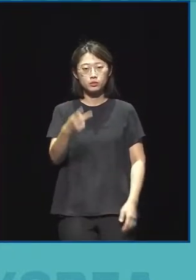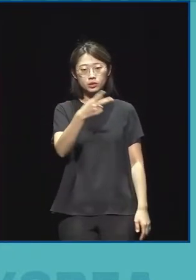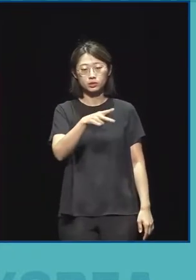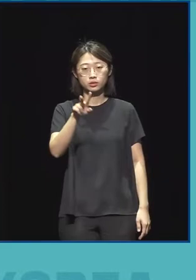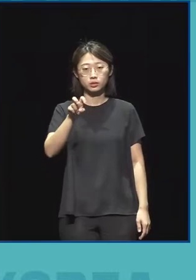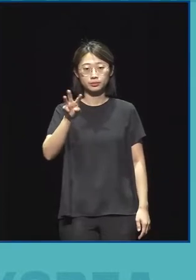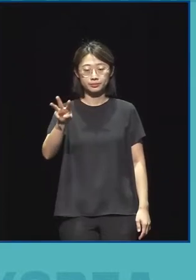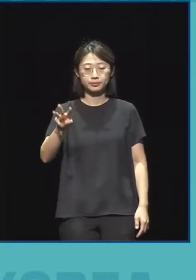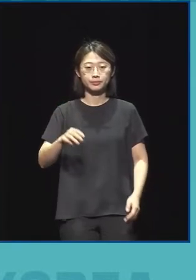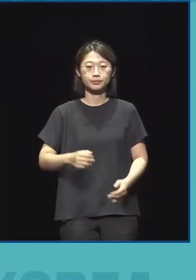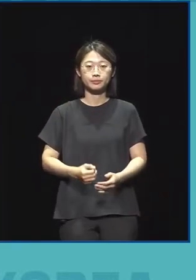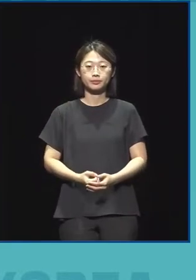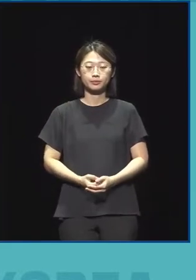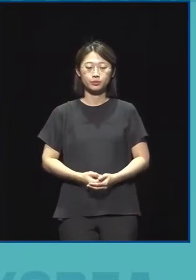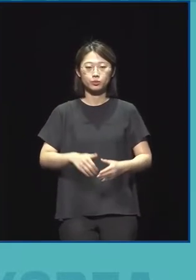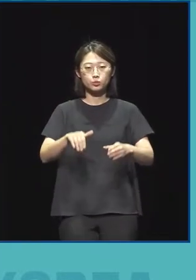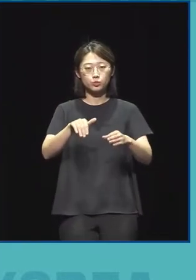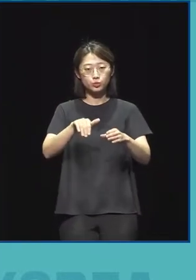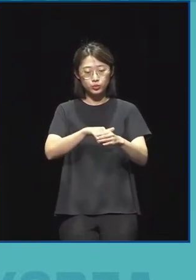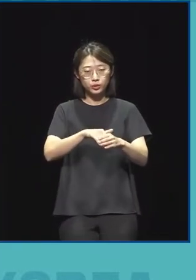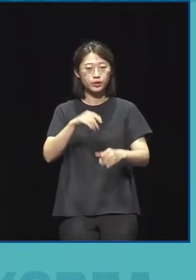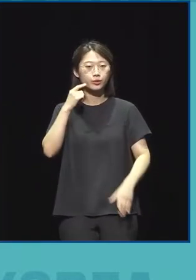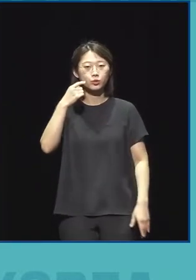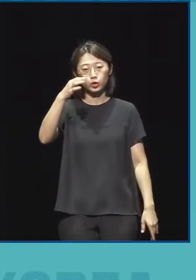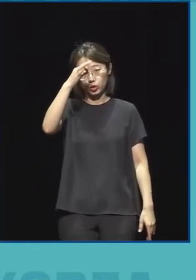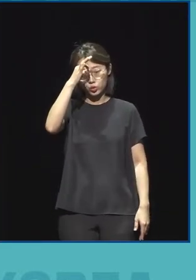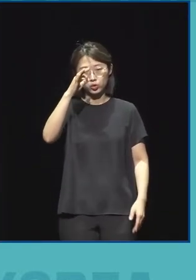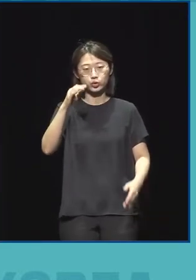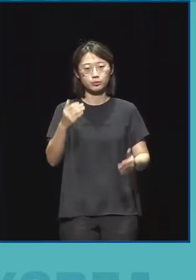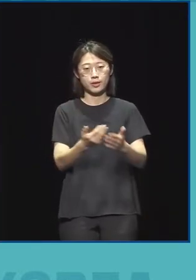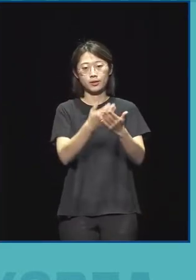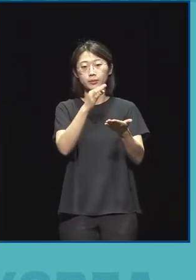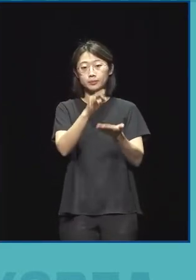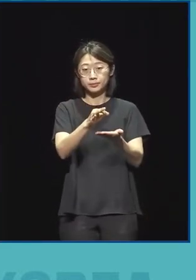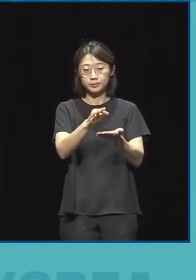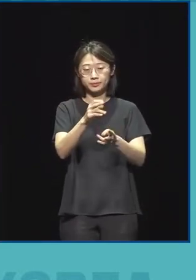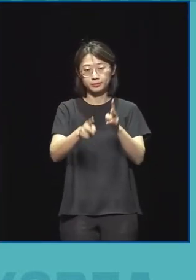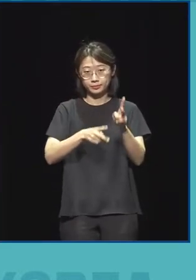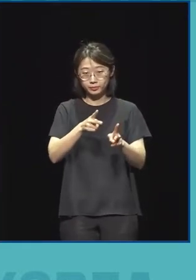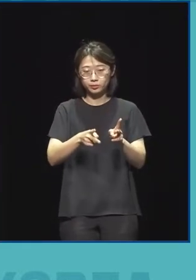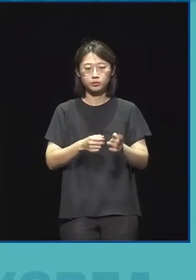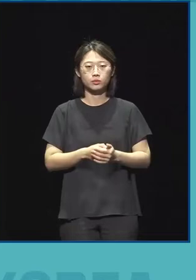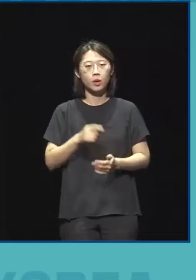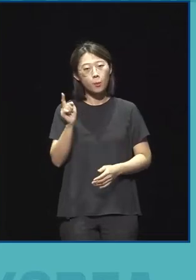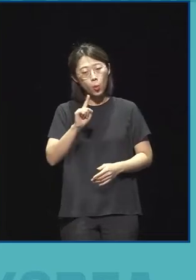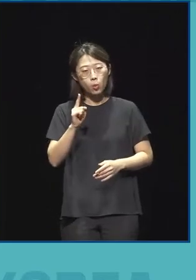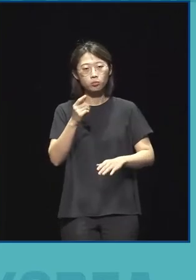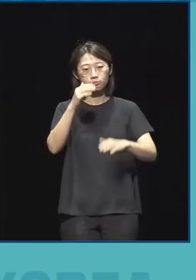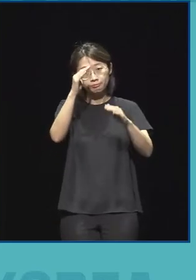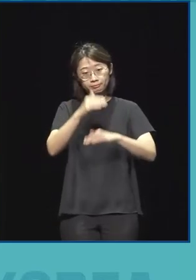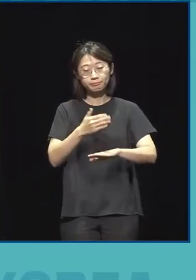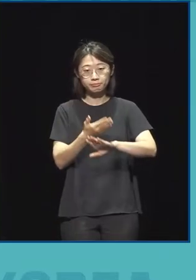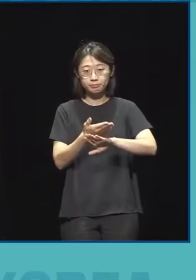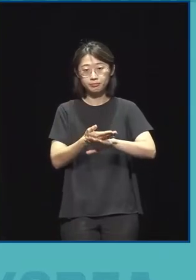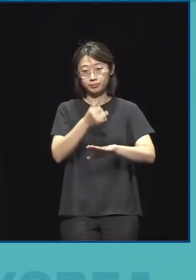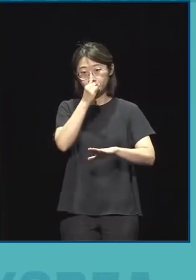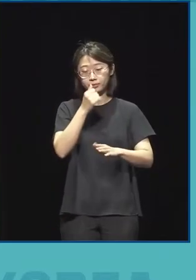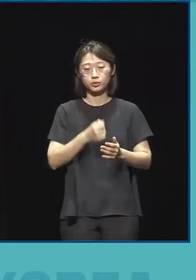2023년도 문화예술진흥기금 공모 사업에서 어떤 부분이 달라졌는지